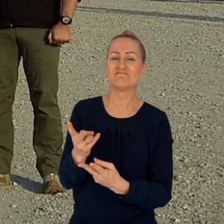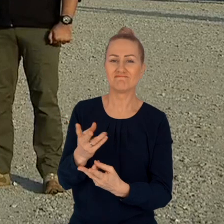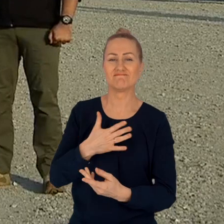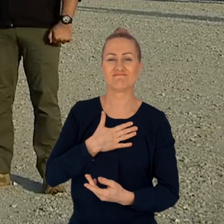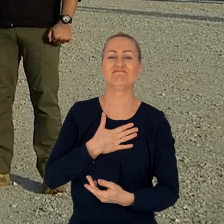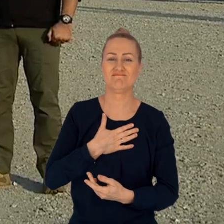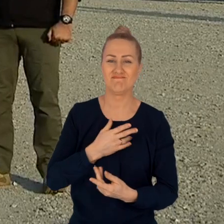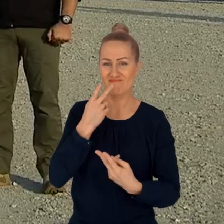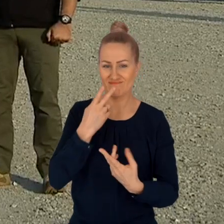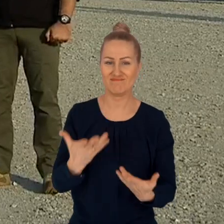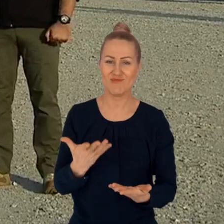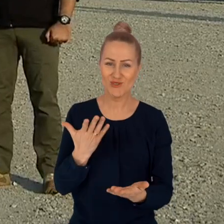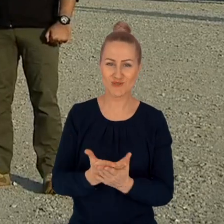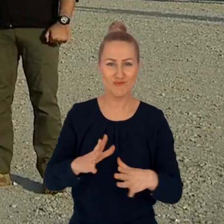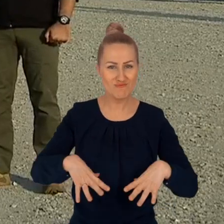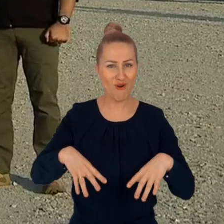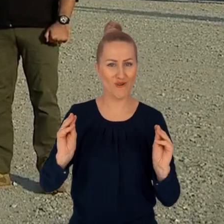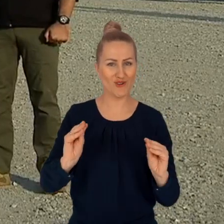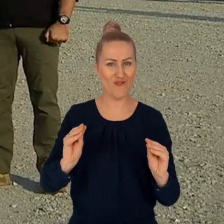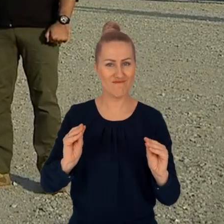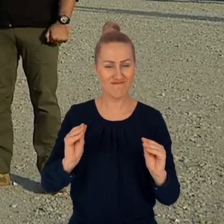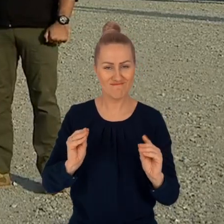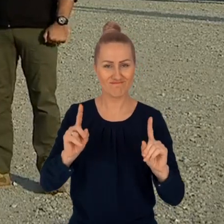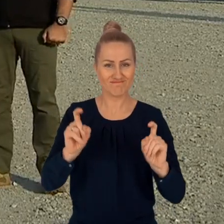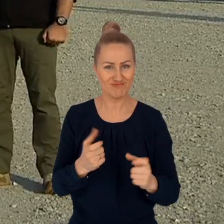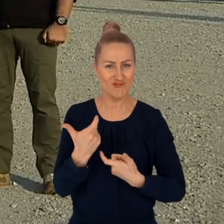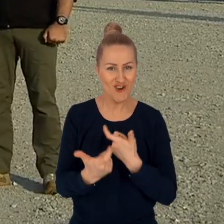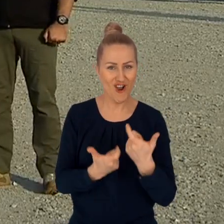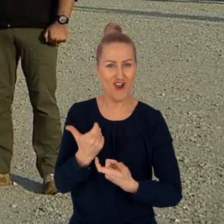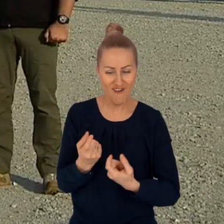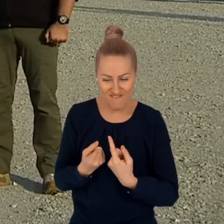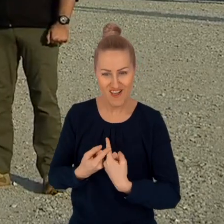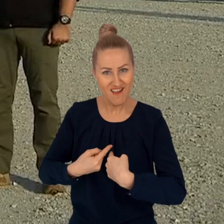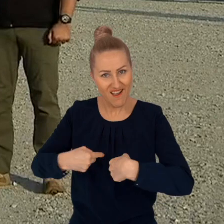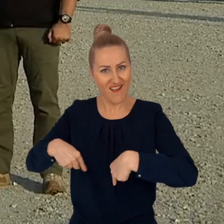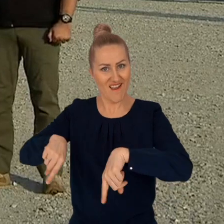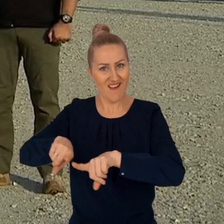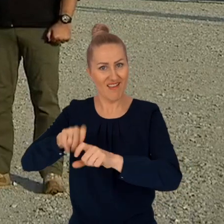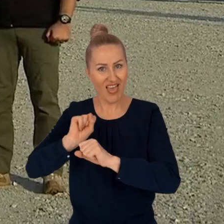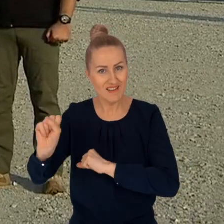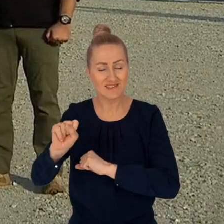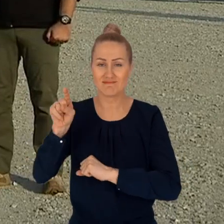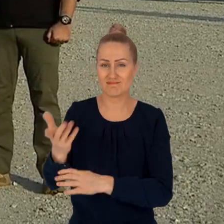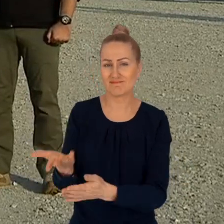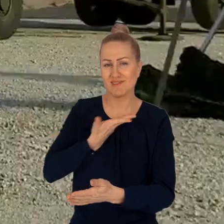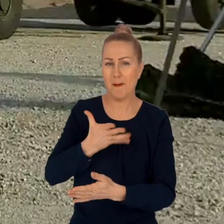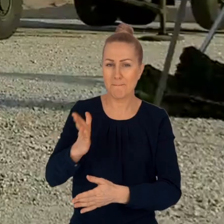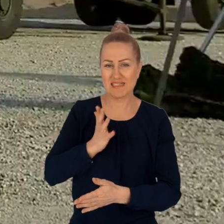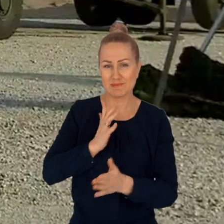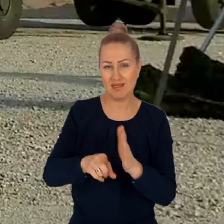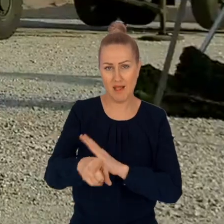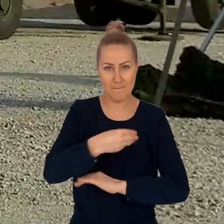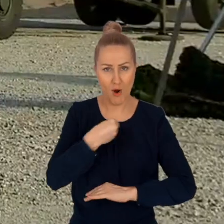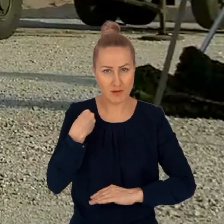początek procesu, w którym to dzieło staje się rzeczywistością bezpieczeństwa naszego